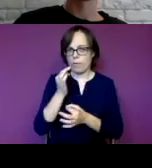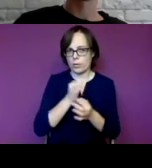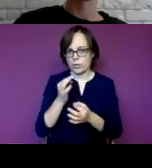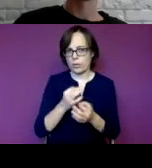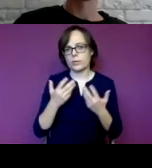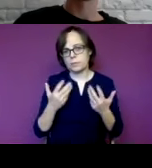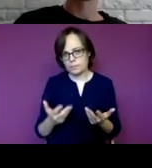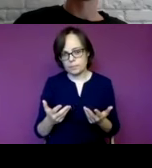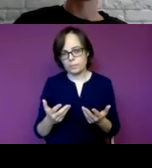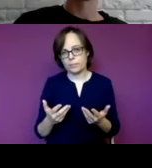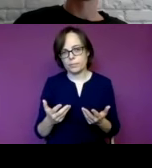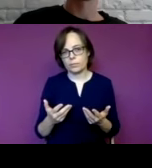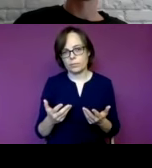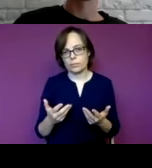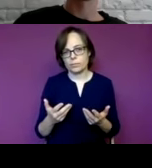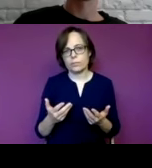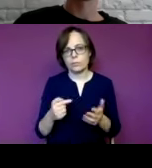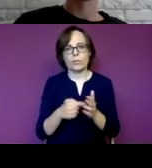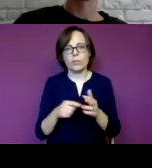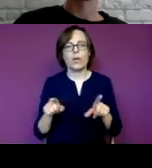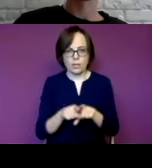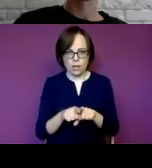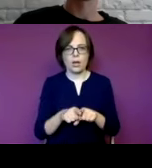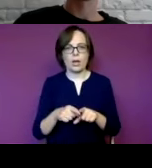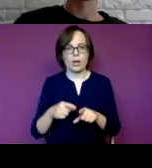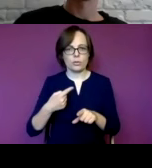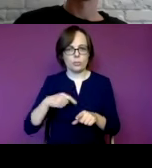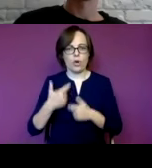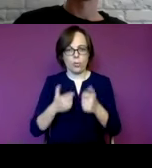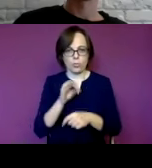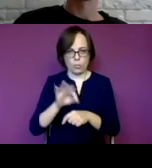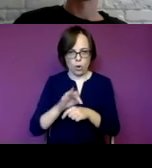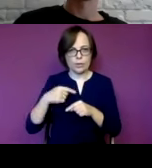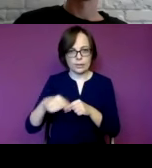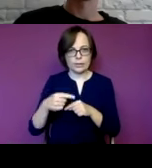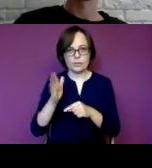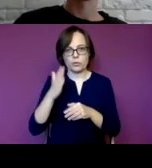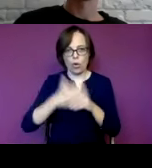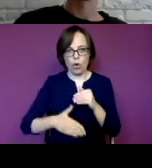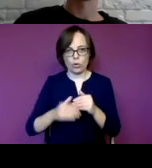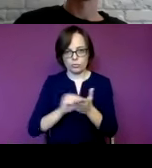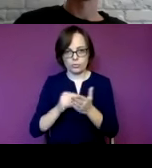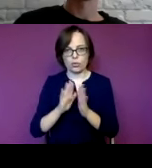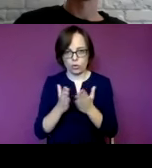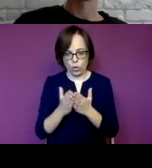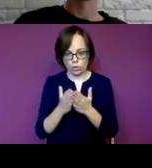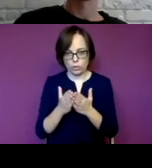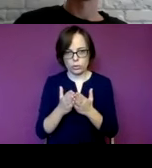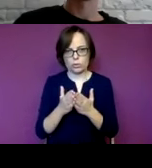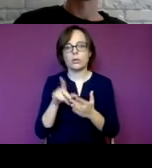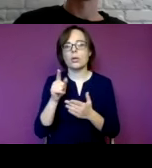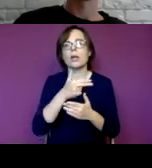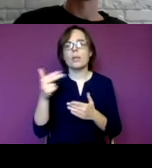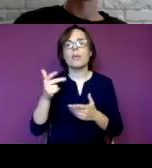oczywiście jeden z takich naszych projektów. Teraz kończymy książkę w końcu, ponieważ trwało to bardzo długo, o reprezentacjach przestrzennych wsi,